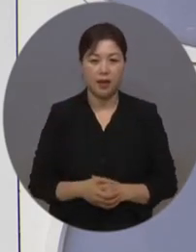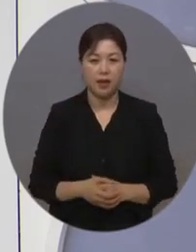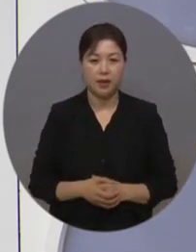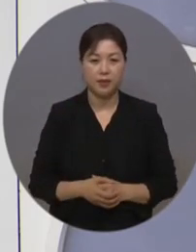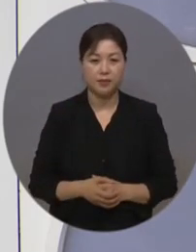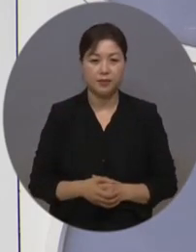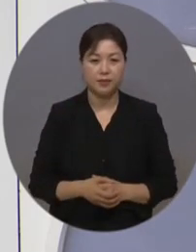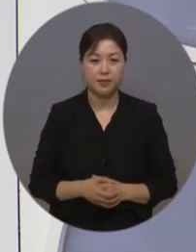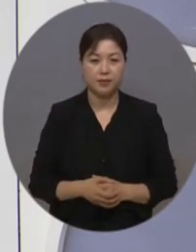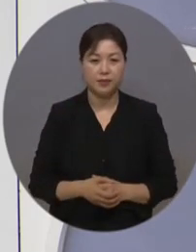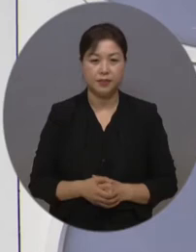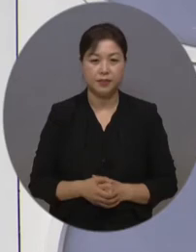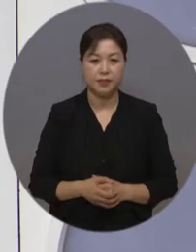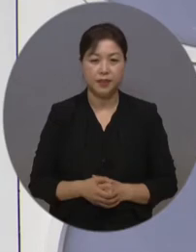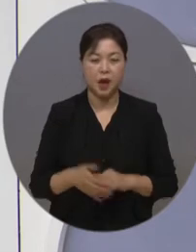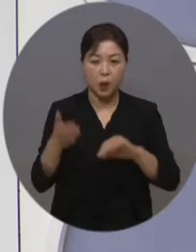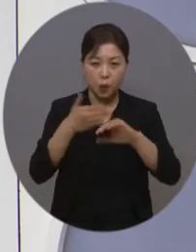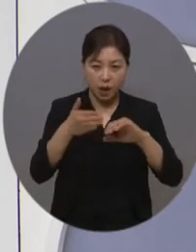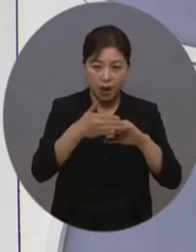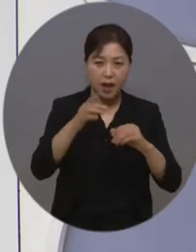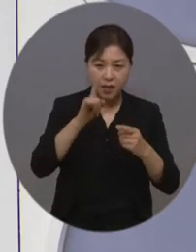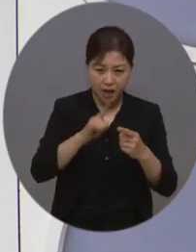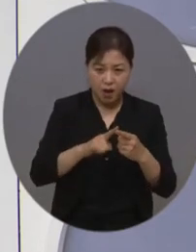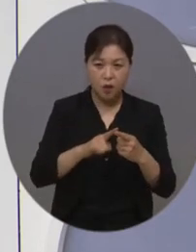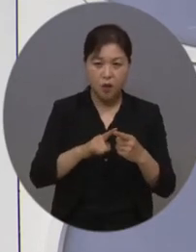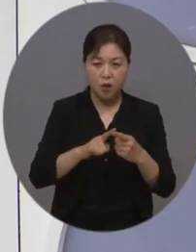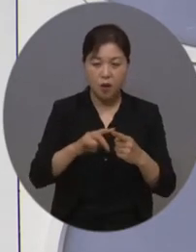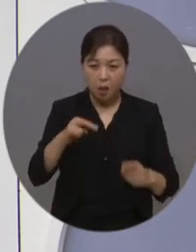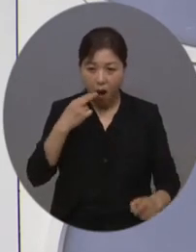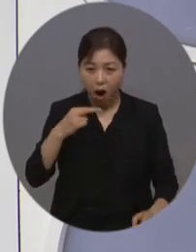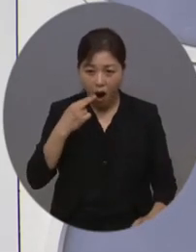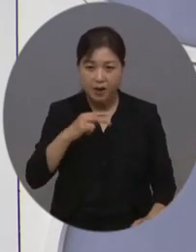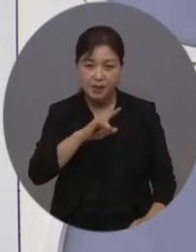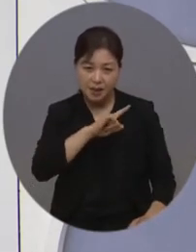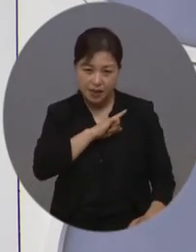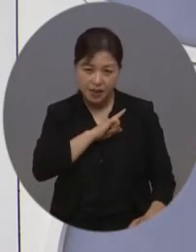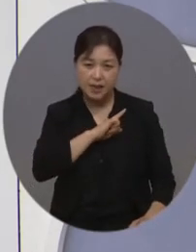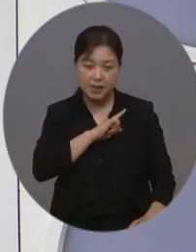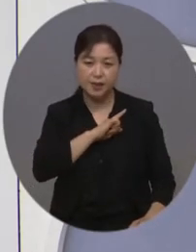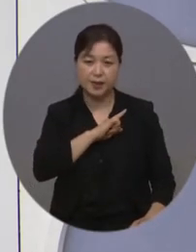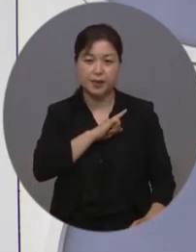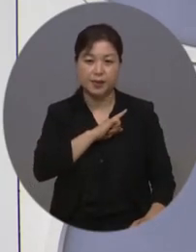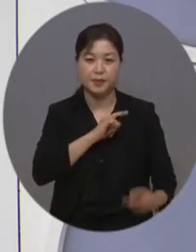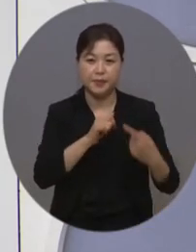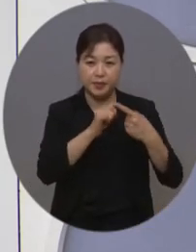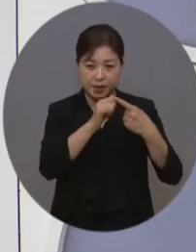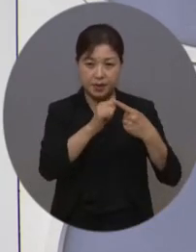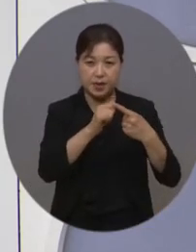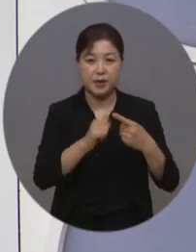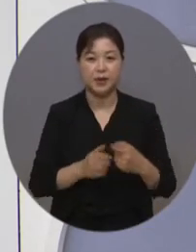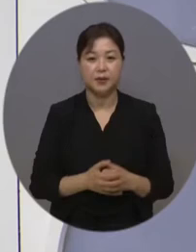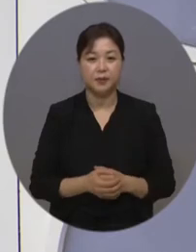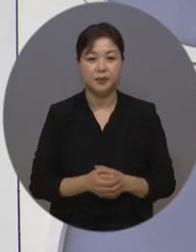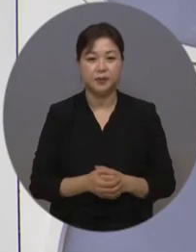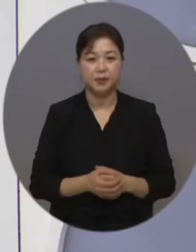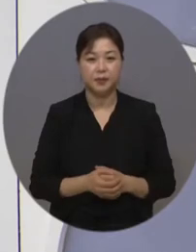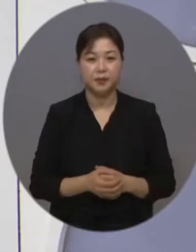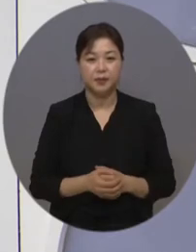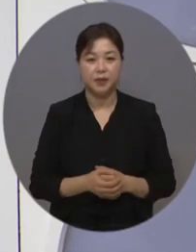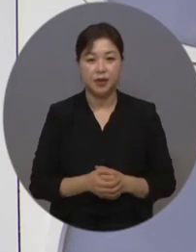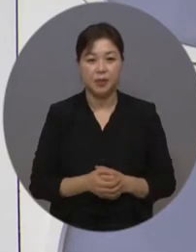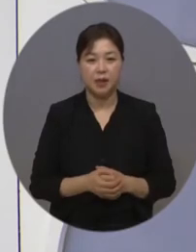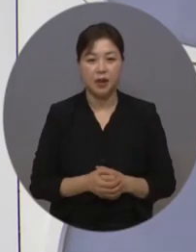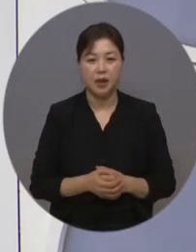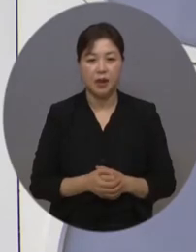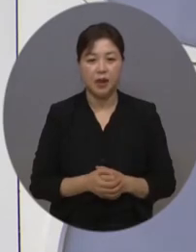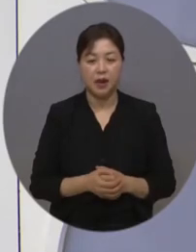때문에 가급적이면 회로 먹는 게 제일 좋다. 그 다음에 꼭 회 먹기가 힘들면은 아주